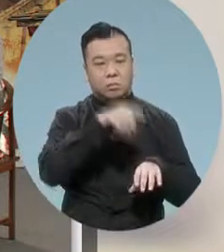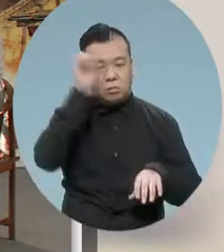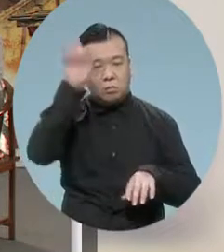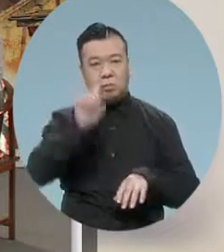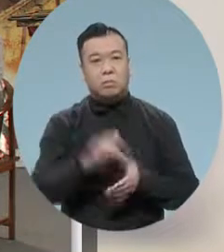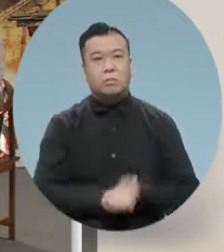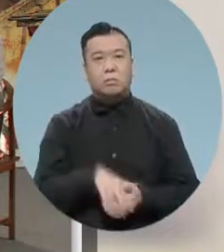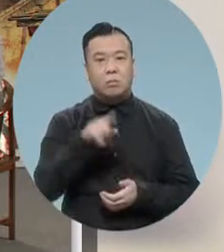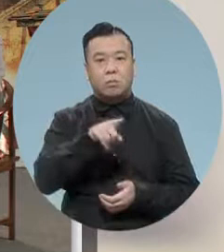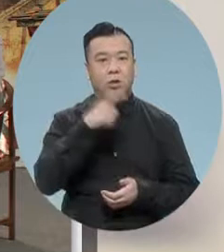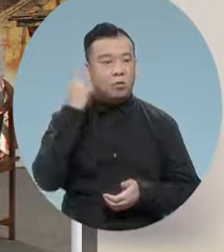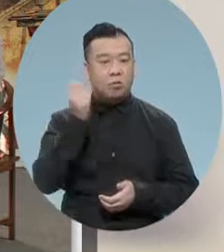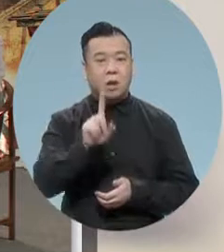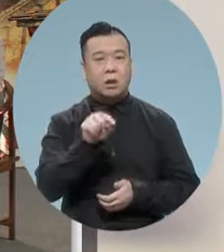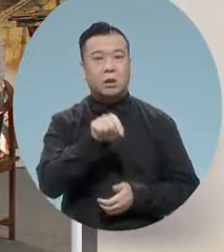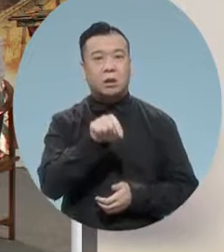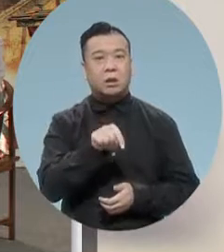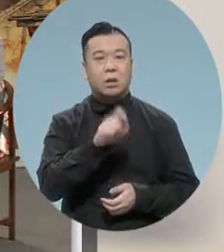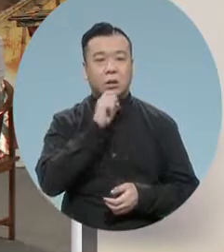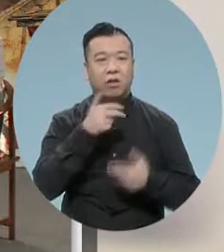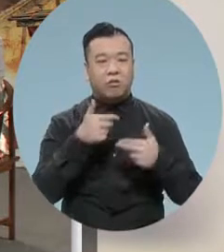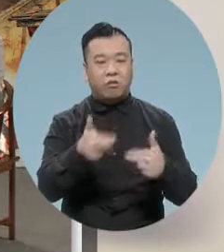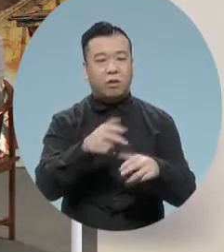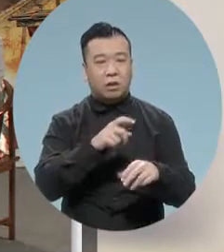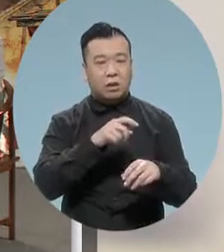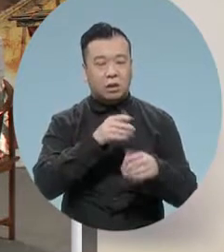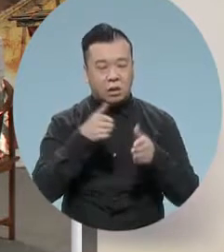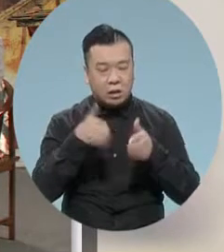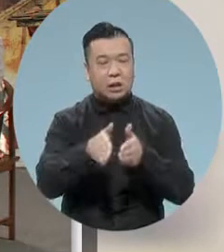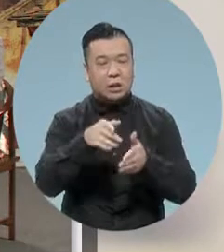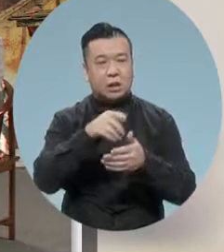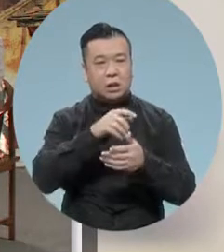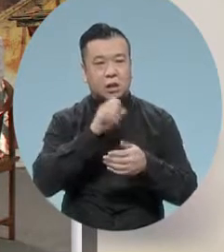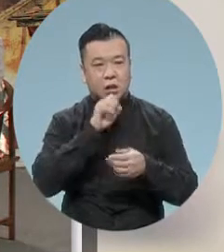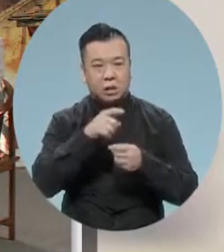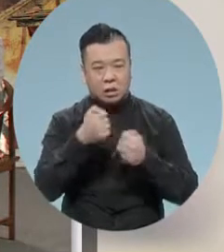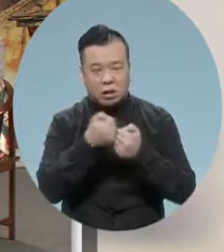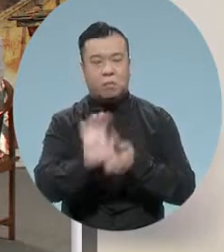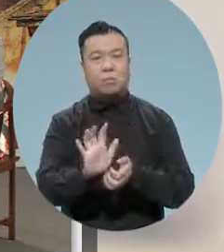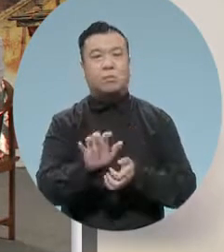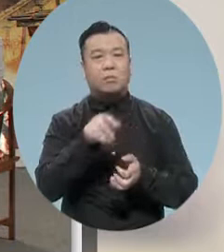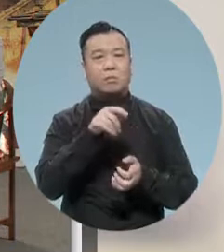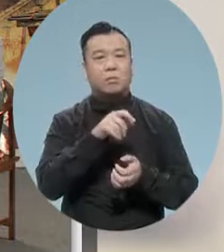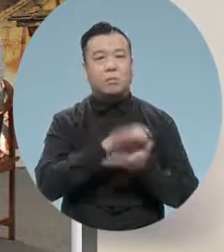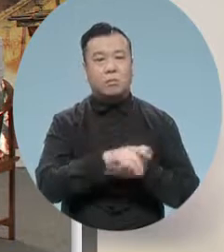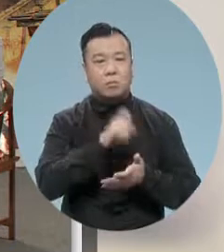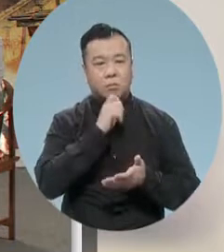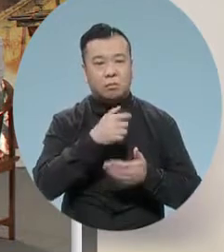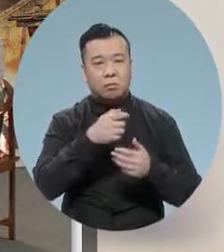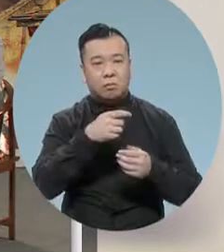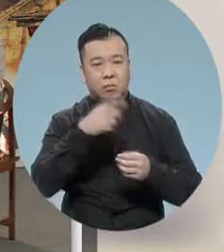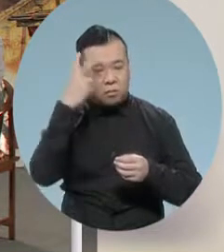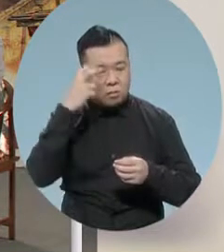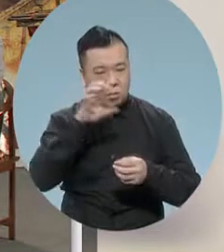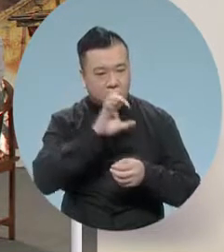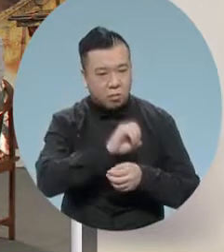提出著名的發展是硬道理、不爭論、白貓黑貓捉到